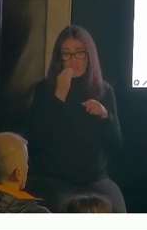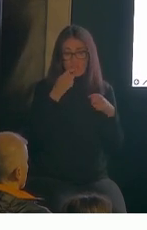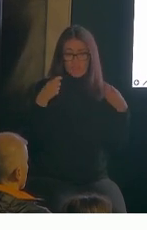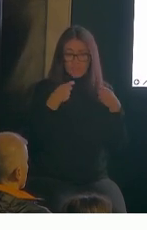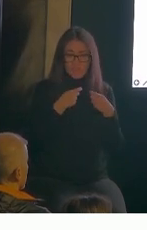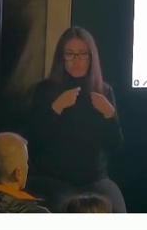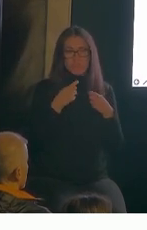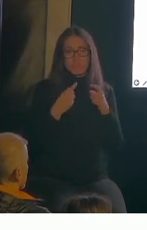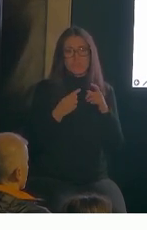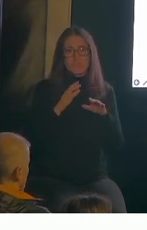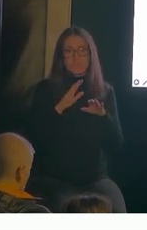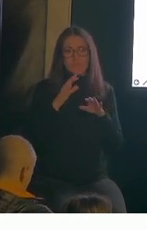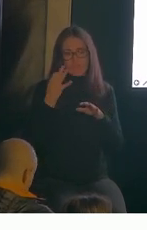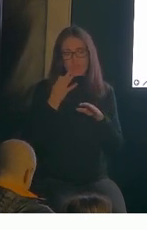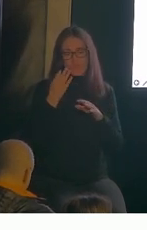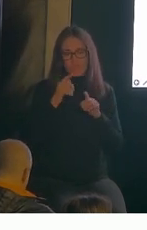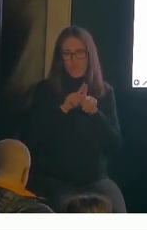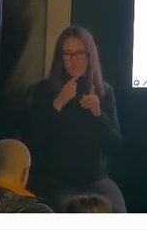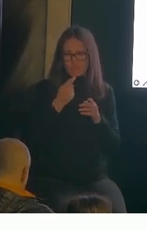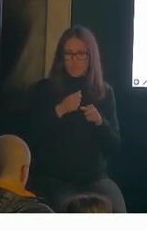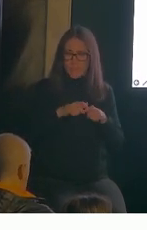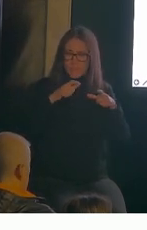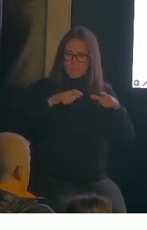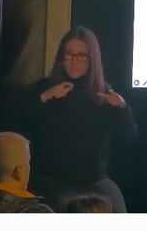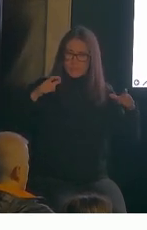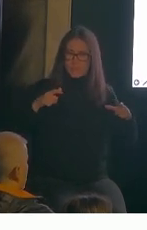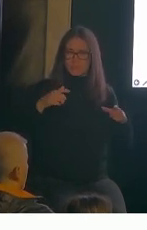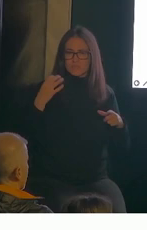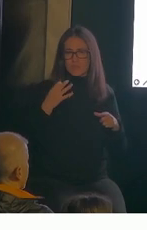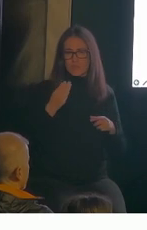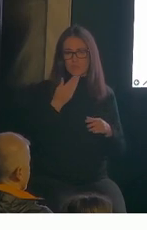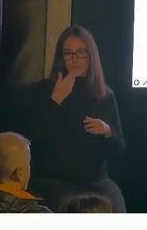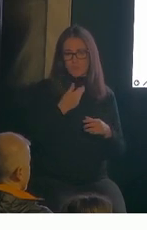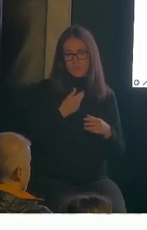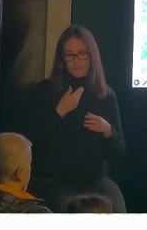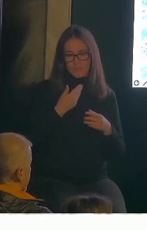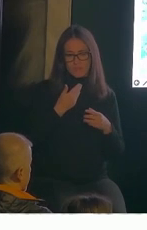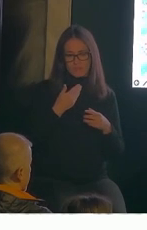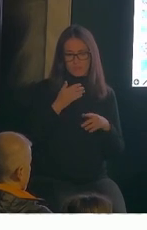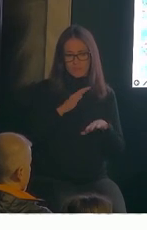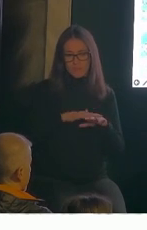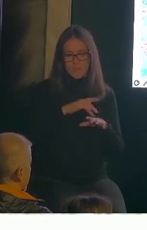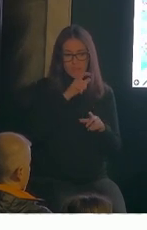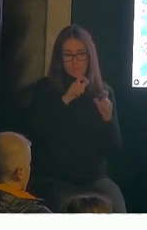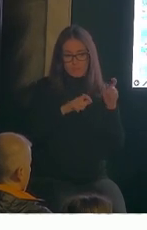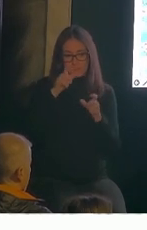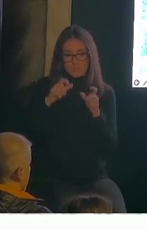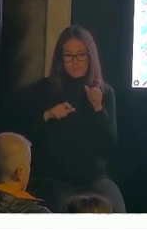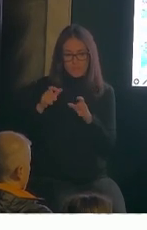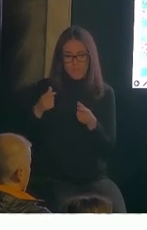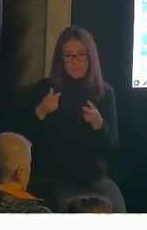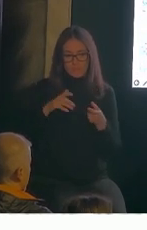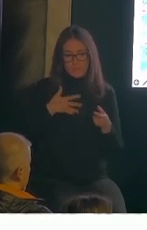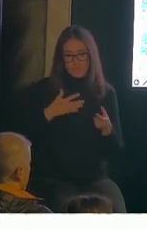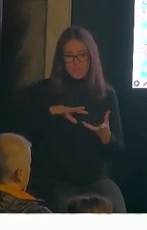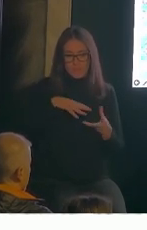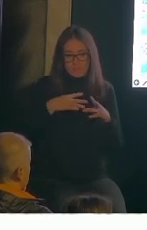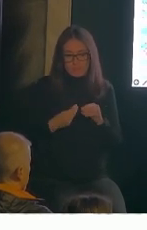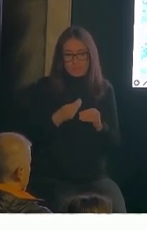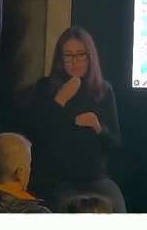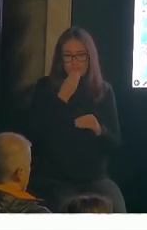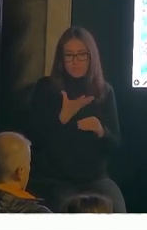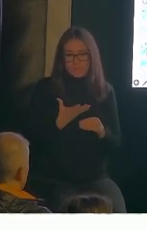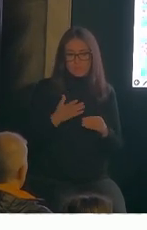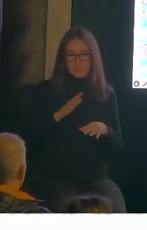hem de saber fer una pastisseria ben feta on tots aquests tipus de restriccions hi